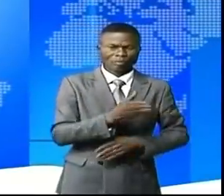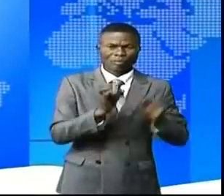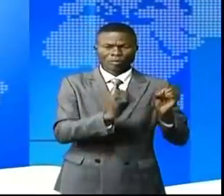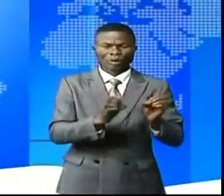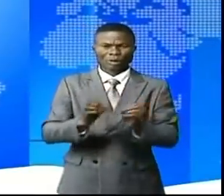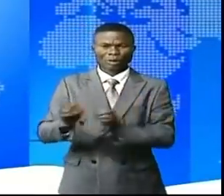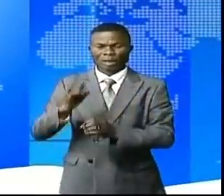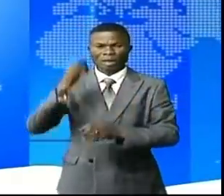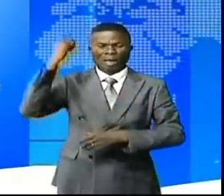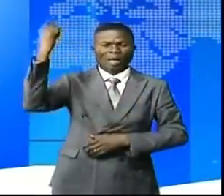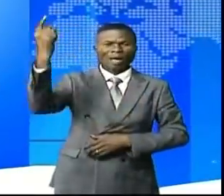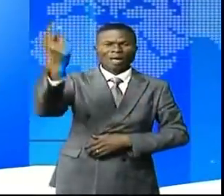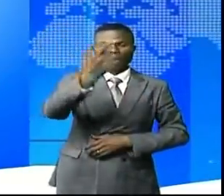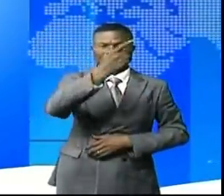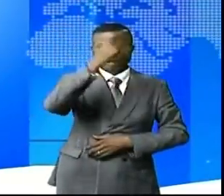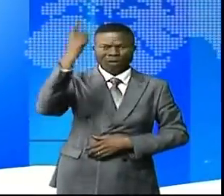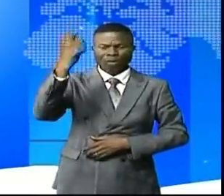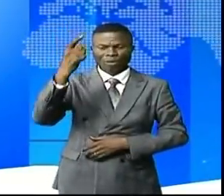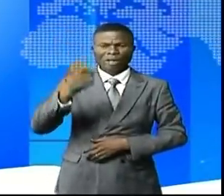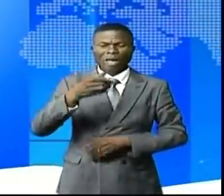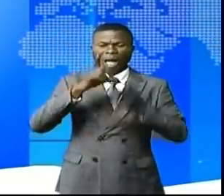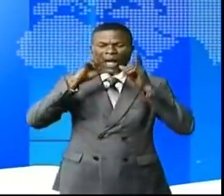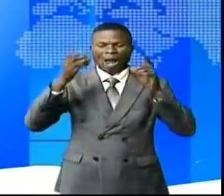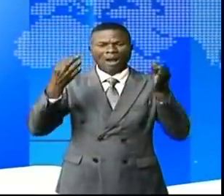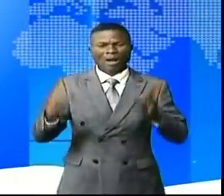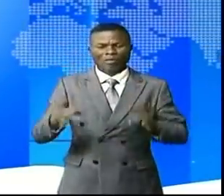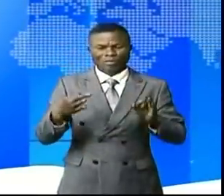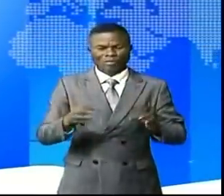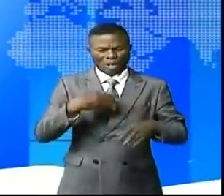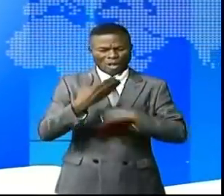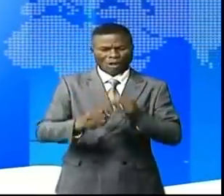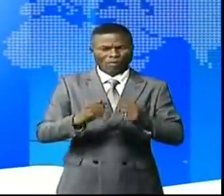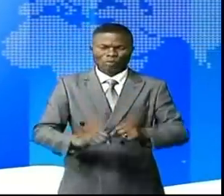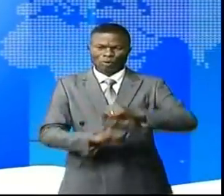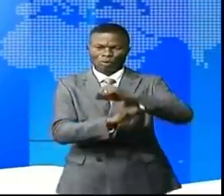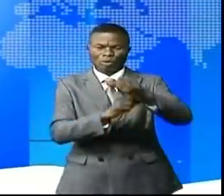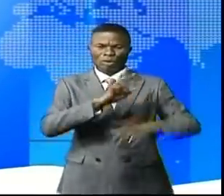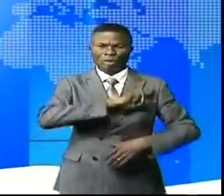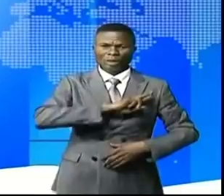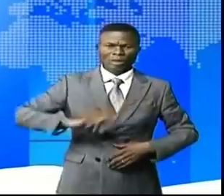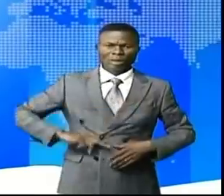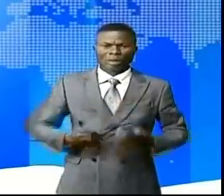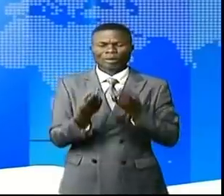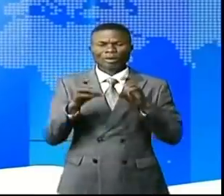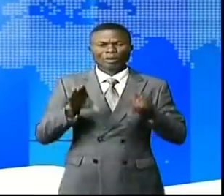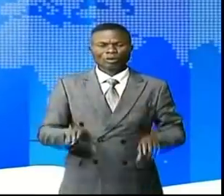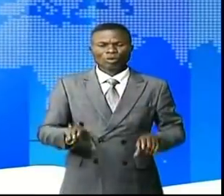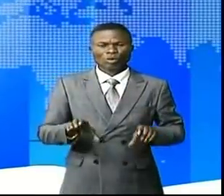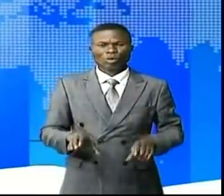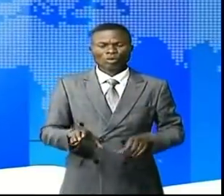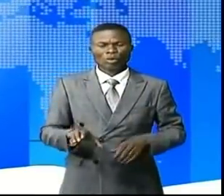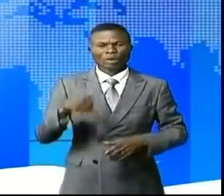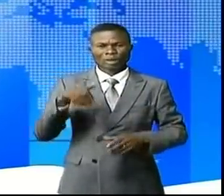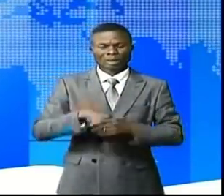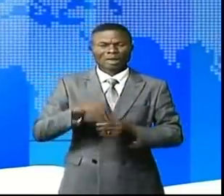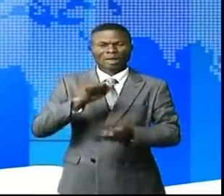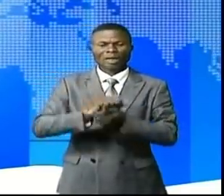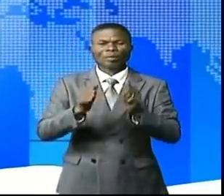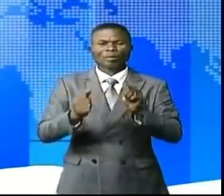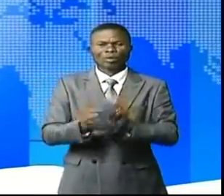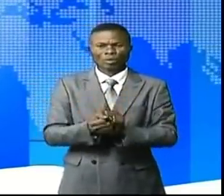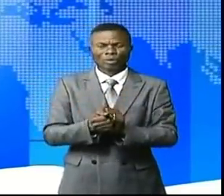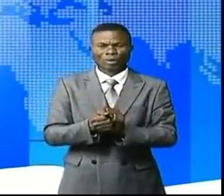L'Organisation internationale de la francophonie s'emploie à accompagner la République démocratique du Congo dans le secteur